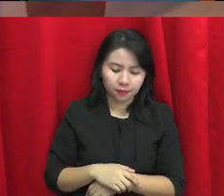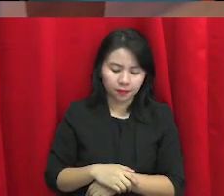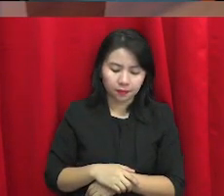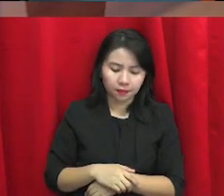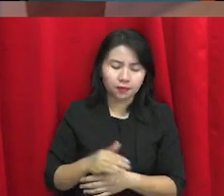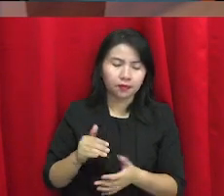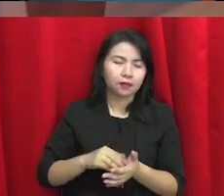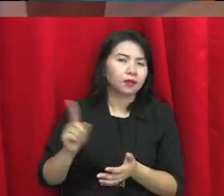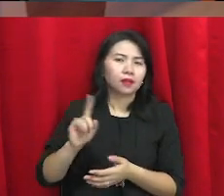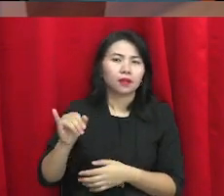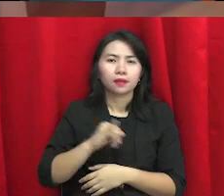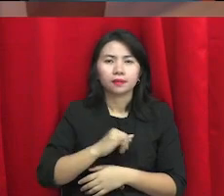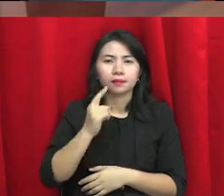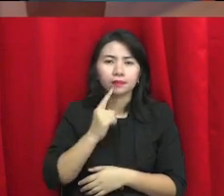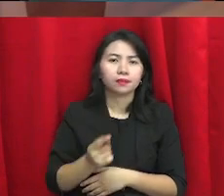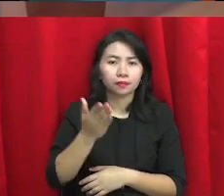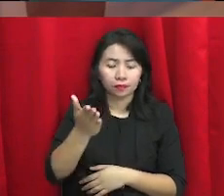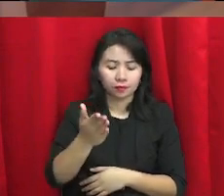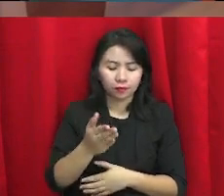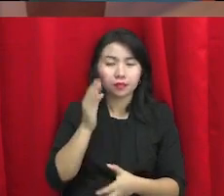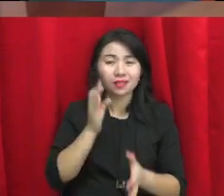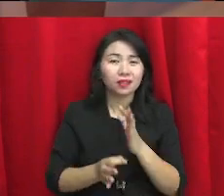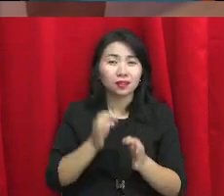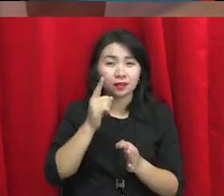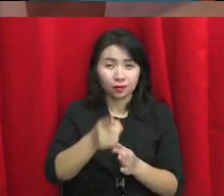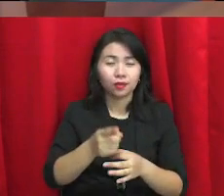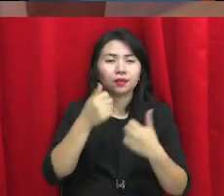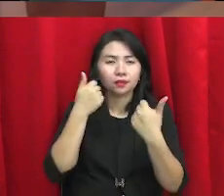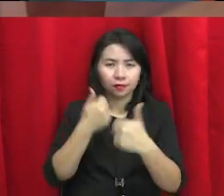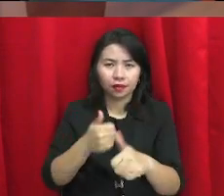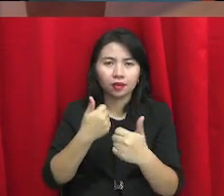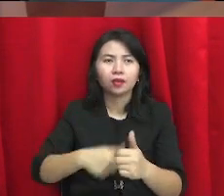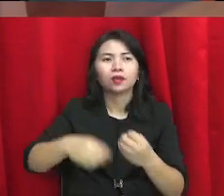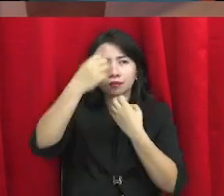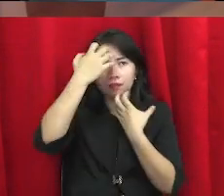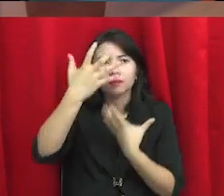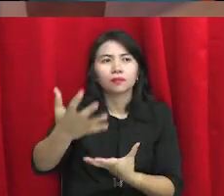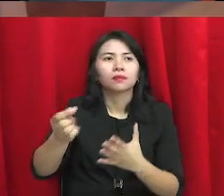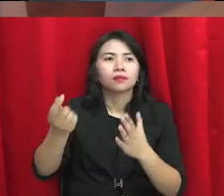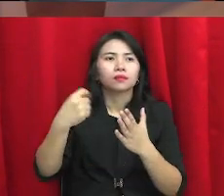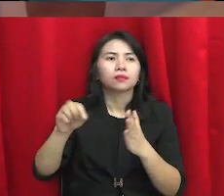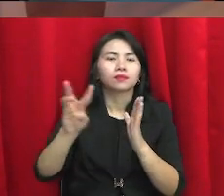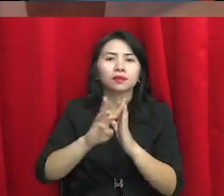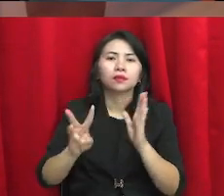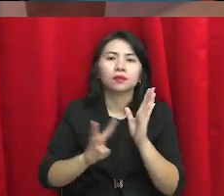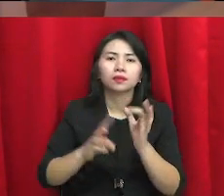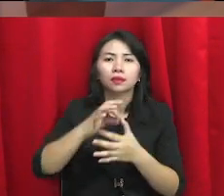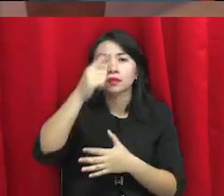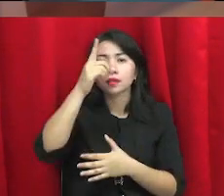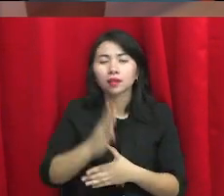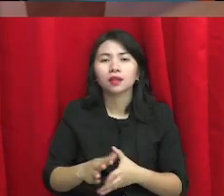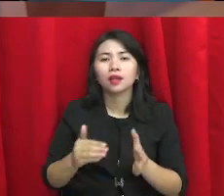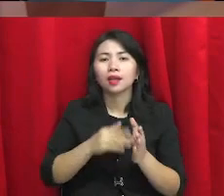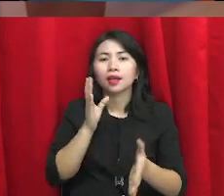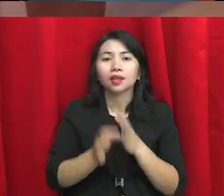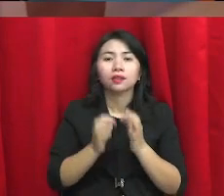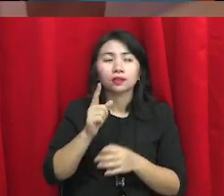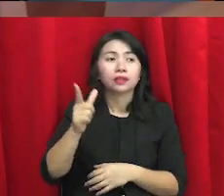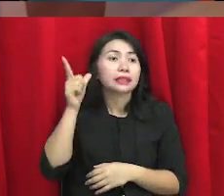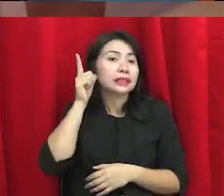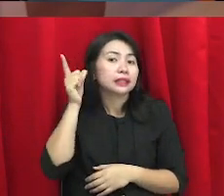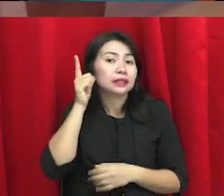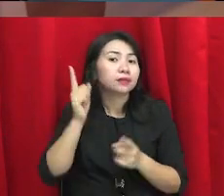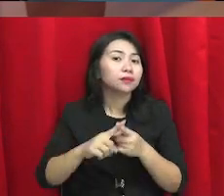ko lang mga kapatid, pag kayo rin ay sumunod sa will ng Diyos, young people, listen to this. If you're going to listen to the will of